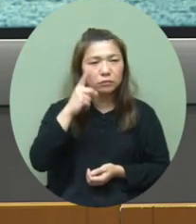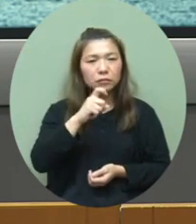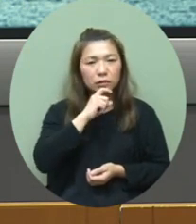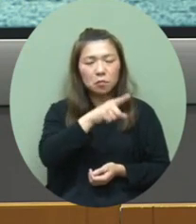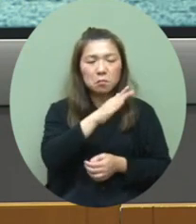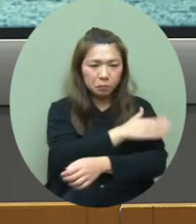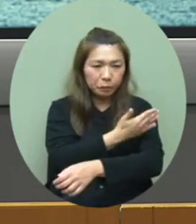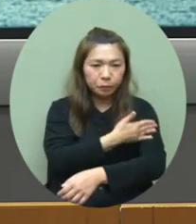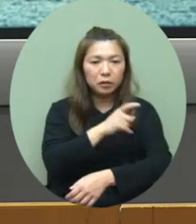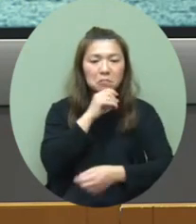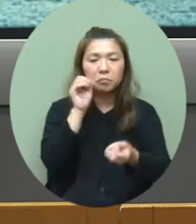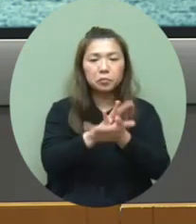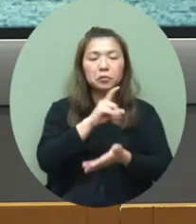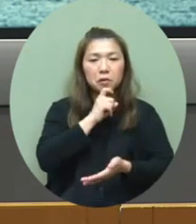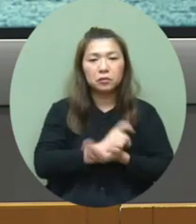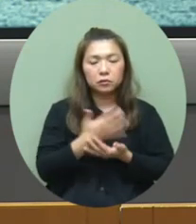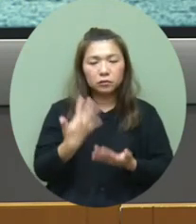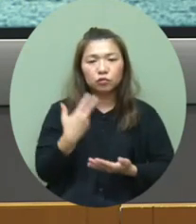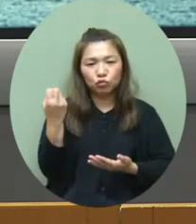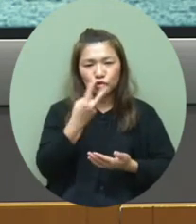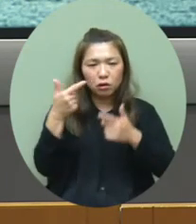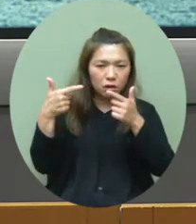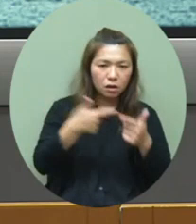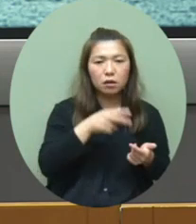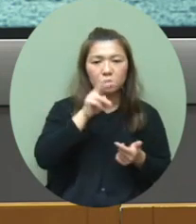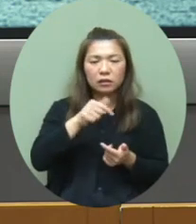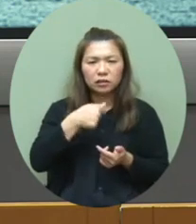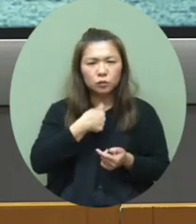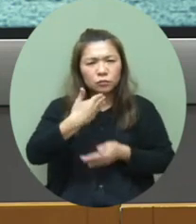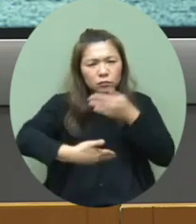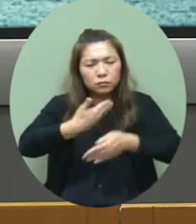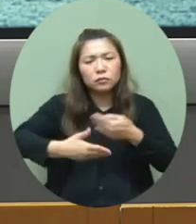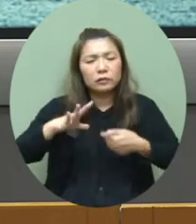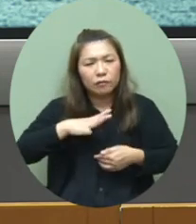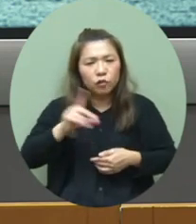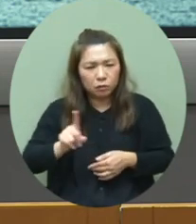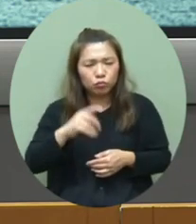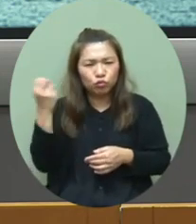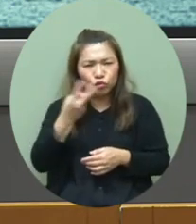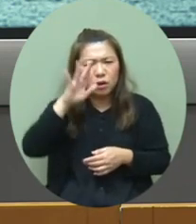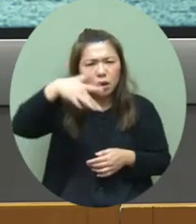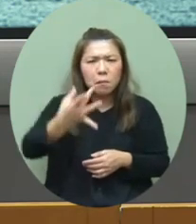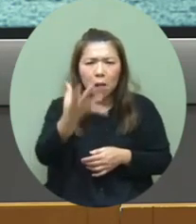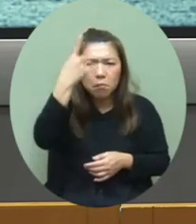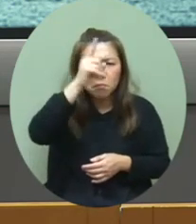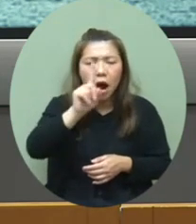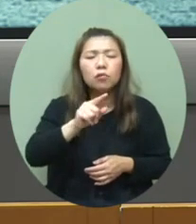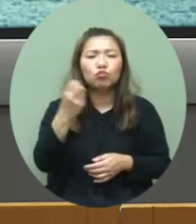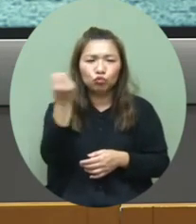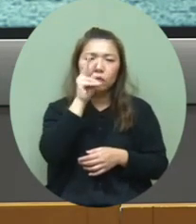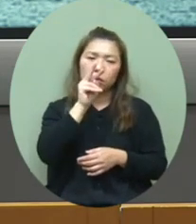啲員工確診啦。咁我哋都要再睇翻嗰個成個情況，先可以知道個源頭有機會喺邊度。